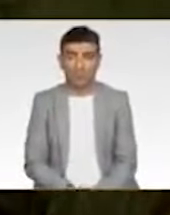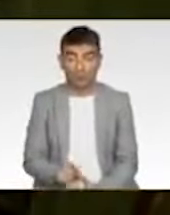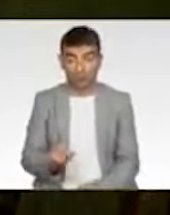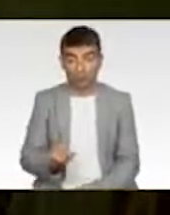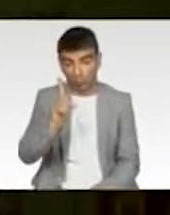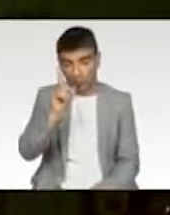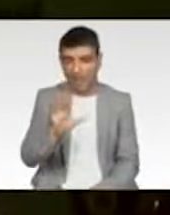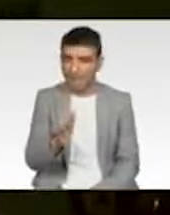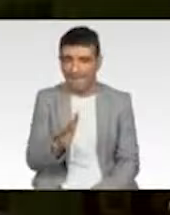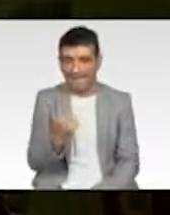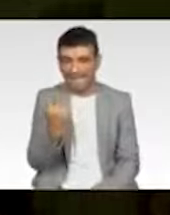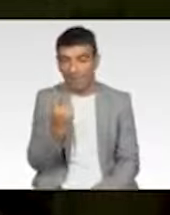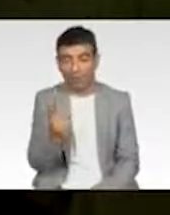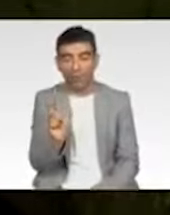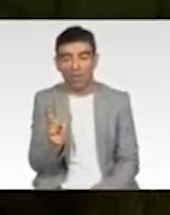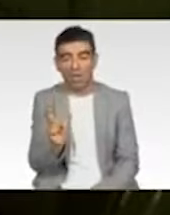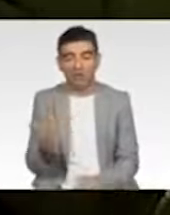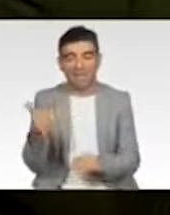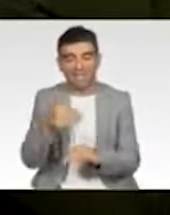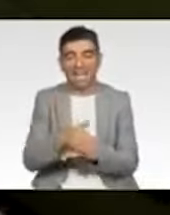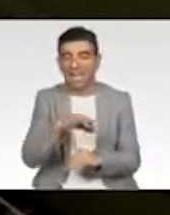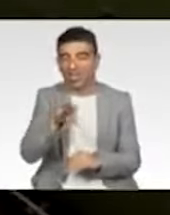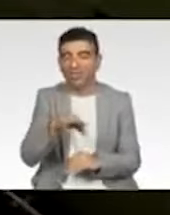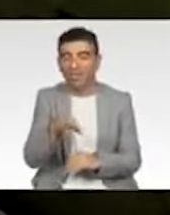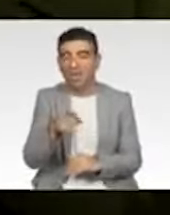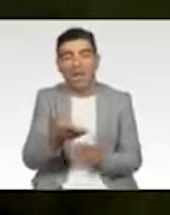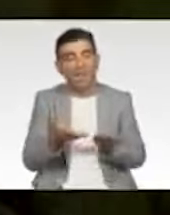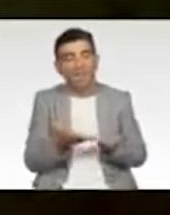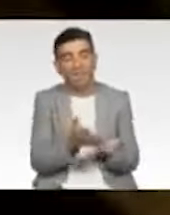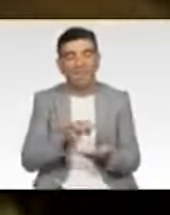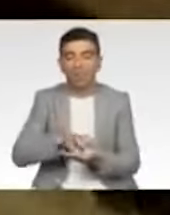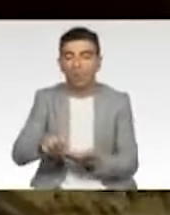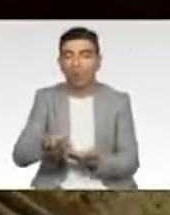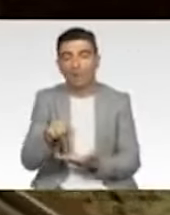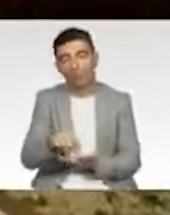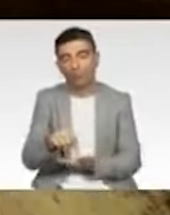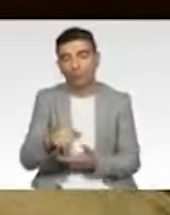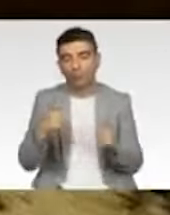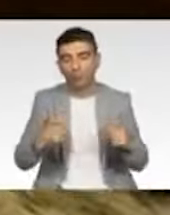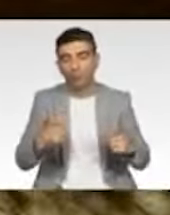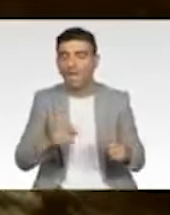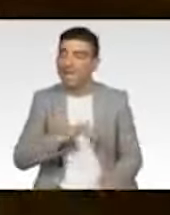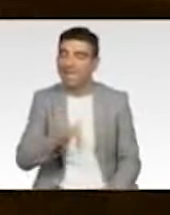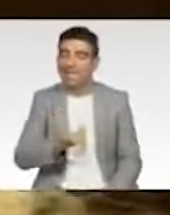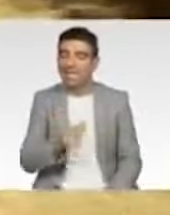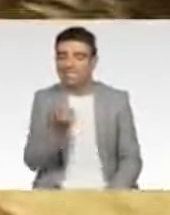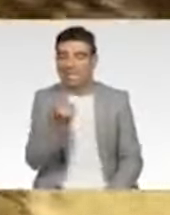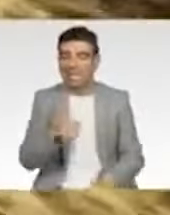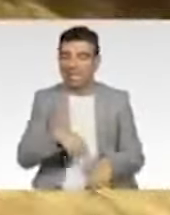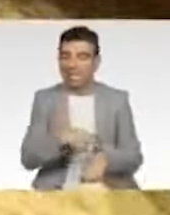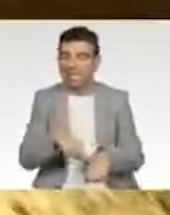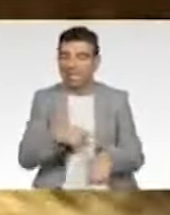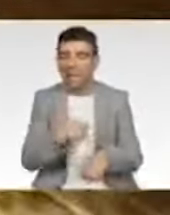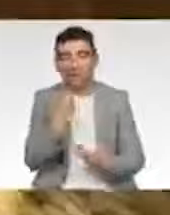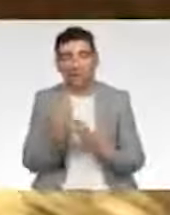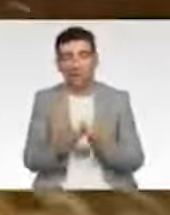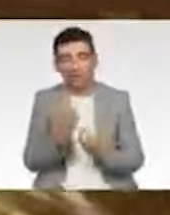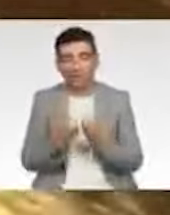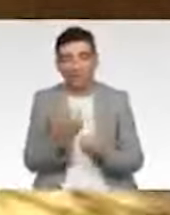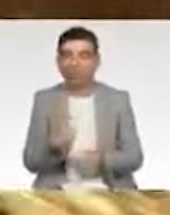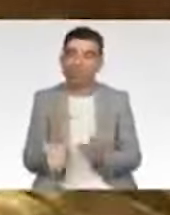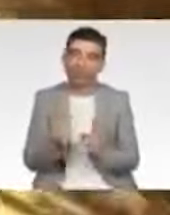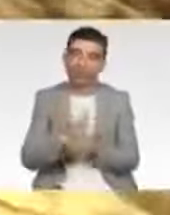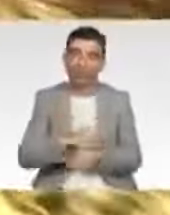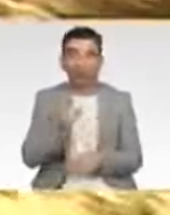Yukarıda belli bir kalınlığa getirilen çaylar fırın bölgemizde burada yaklaşık yarım saat boyunca pişer.